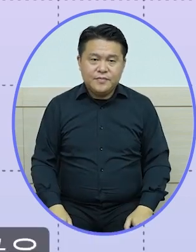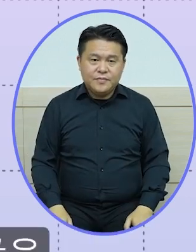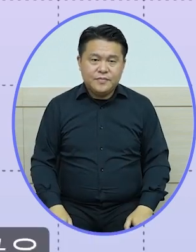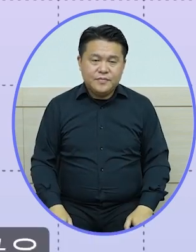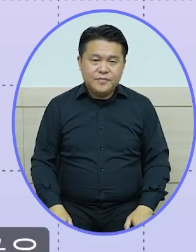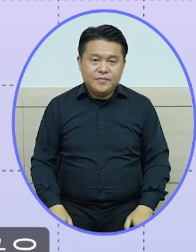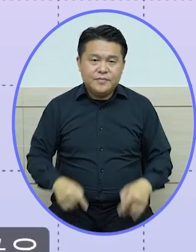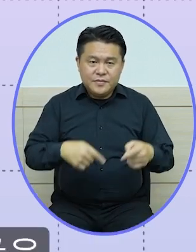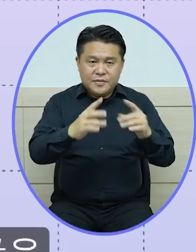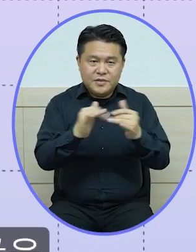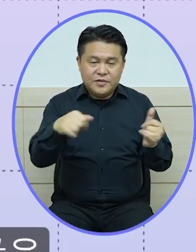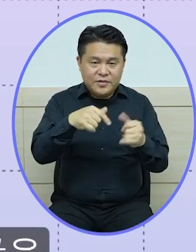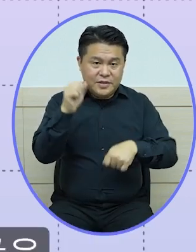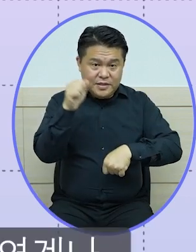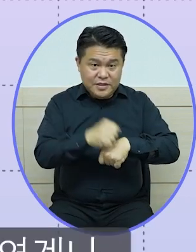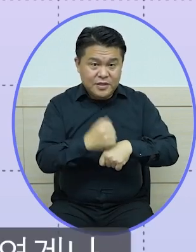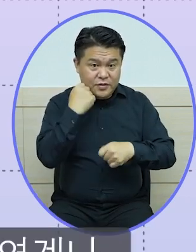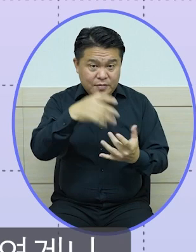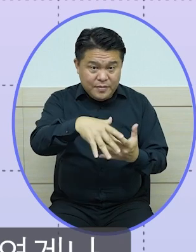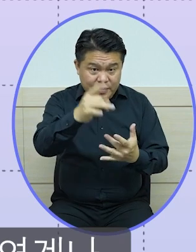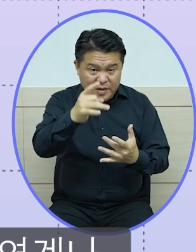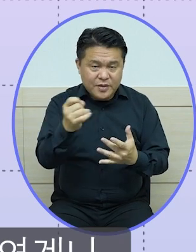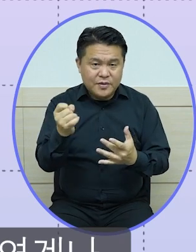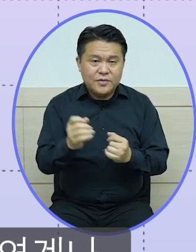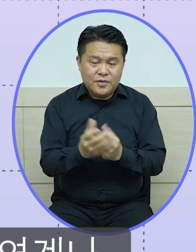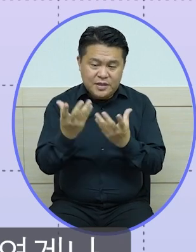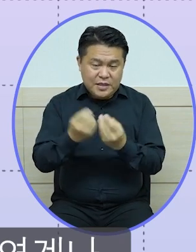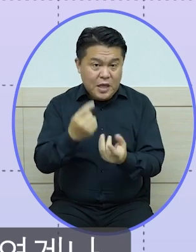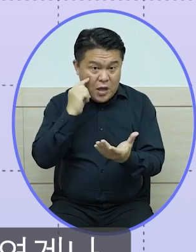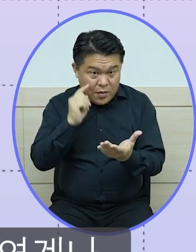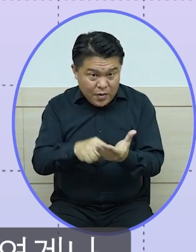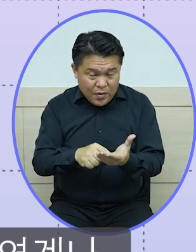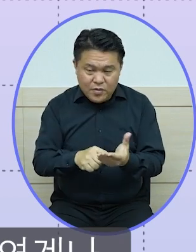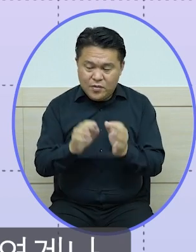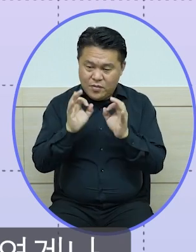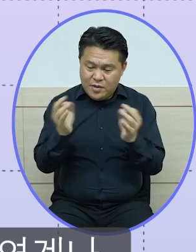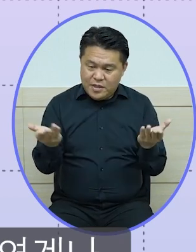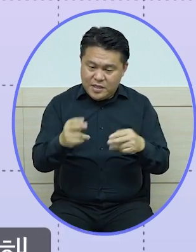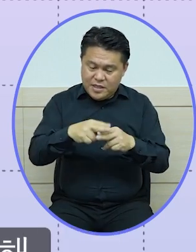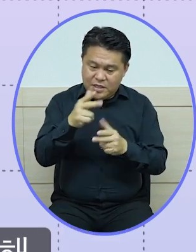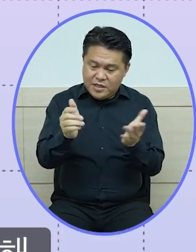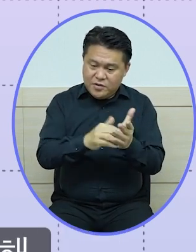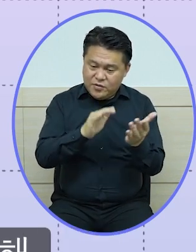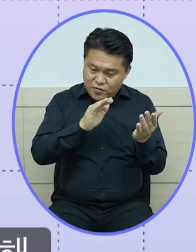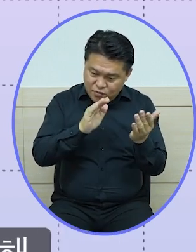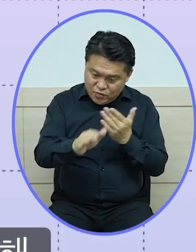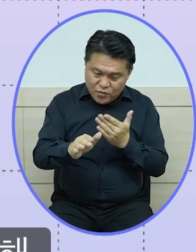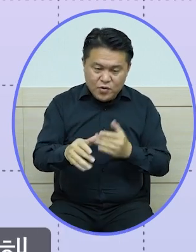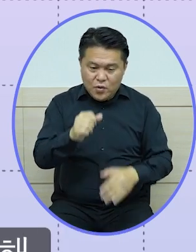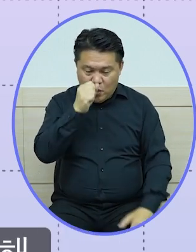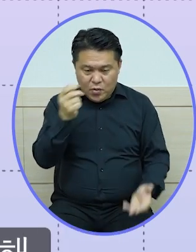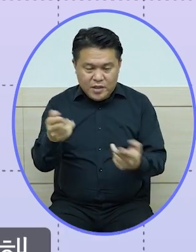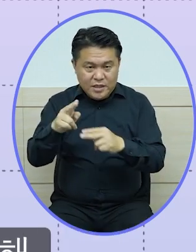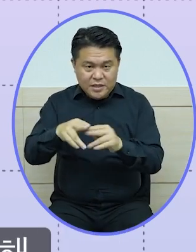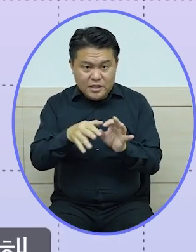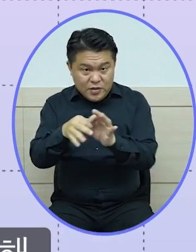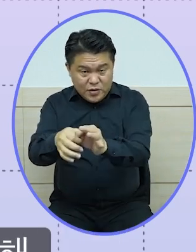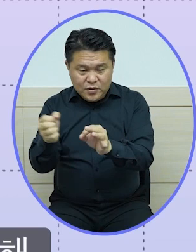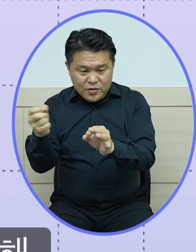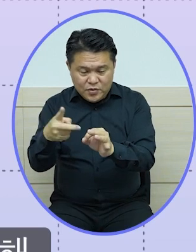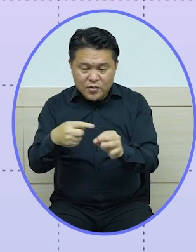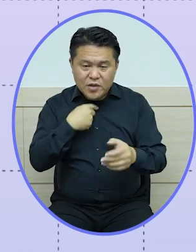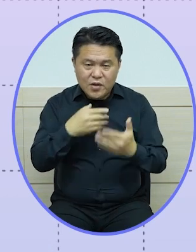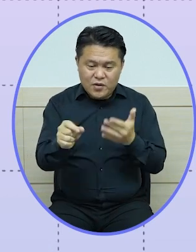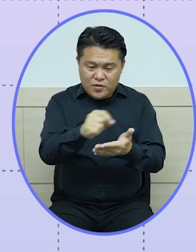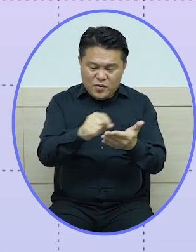참여자 선정 및 일자리 사례 발굴은 제목 그대로 일자리 사업 참여 후 양질의 일자리 연계나 일자리 사업을 통해 겪은 경험 수기 공모를